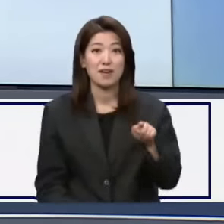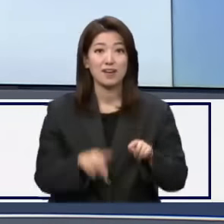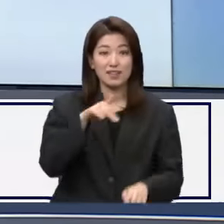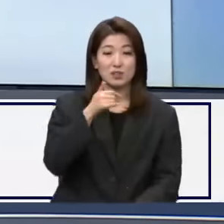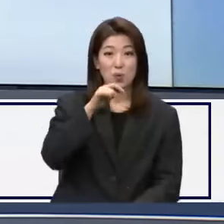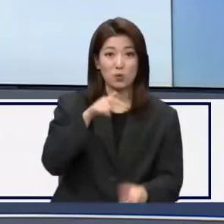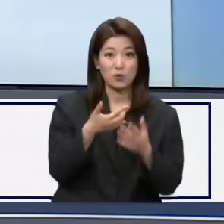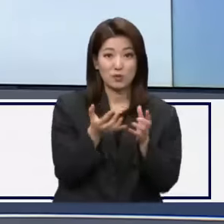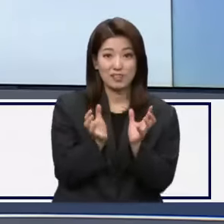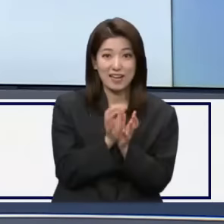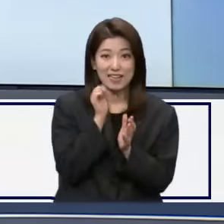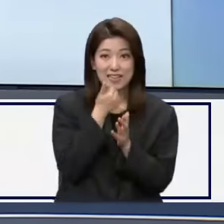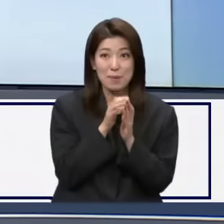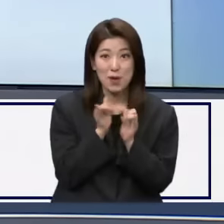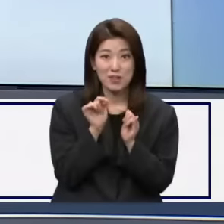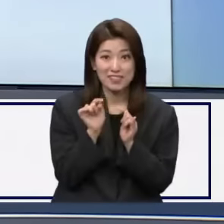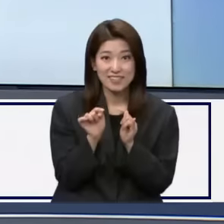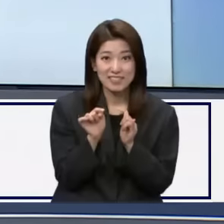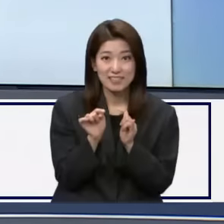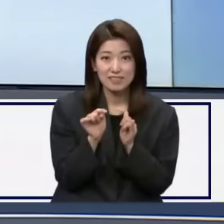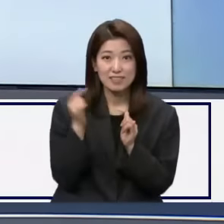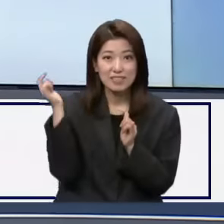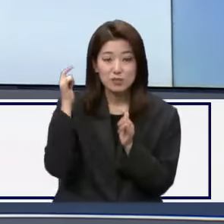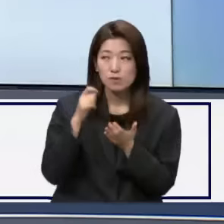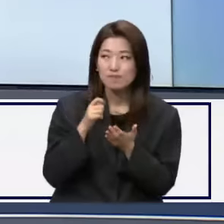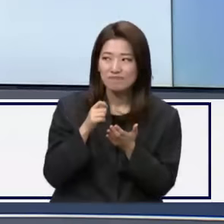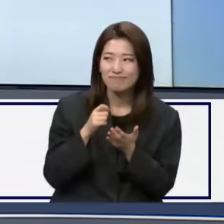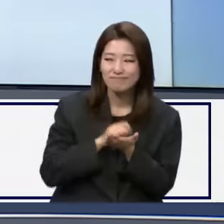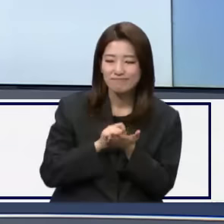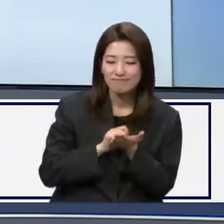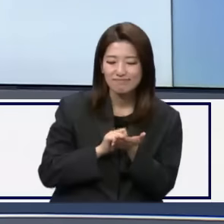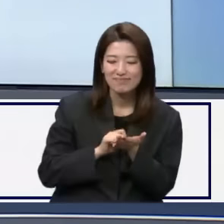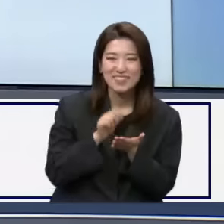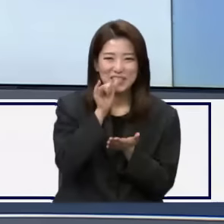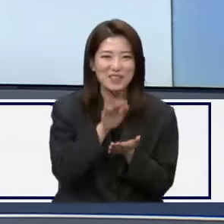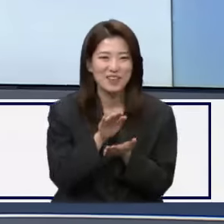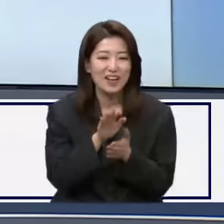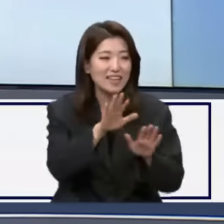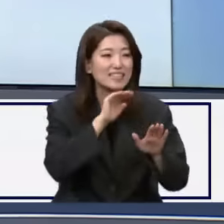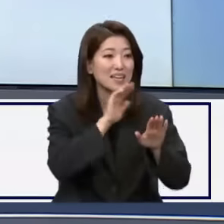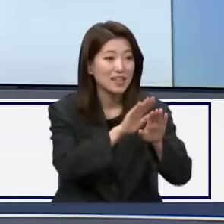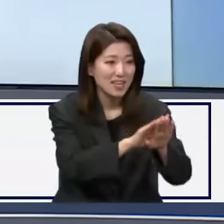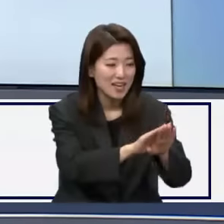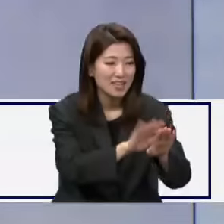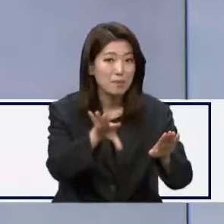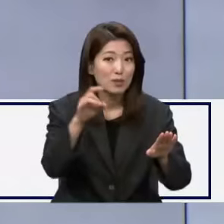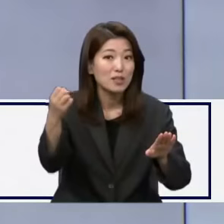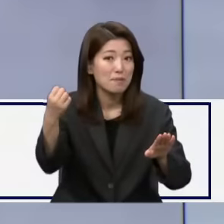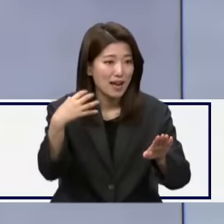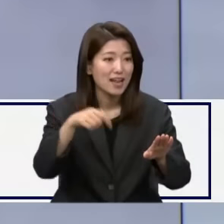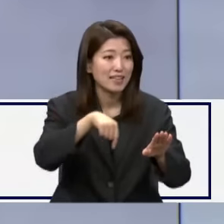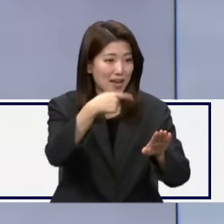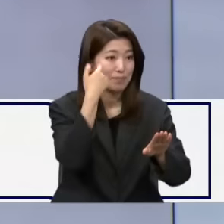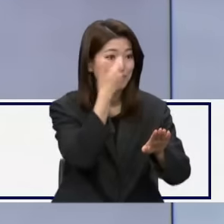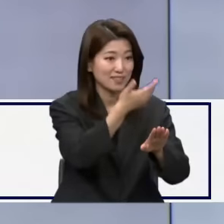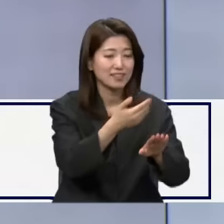웃으셨는데 잠깐 최수영 위원님 말씀을 듣고 말씀 기회를 드리겠습니다 최수영 위원님네 저는 여기에 전략이 담겨 있다고 봐요